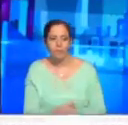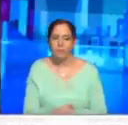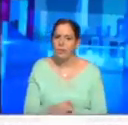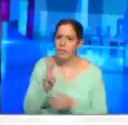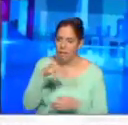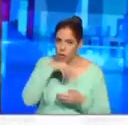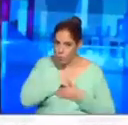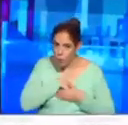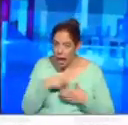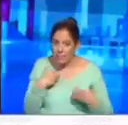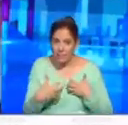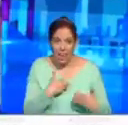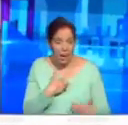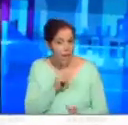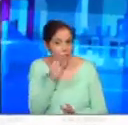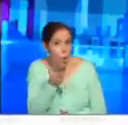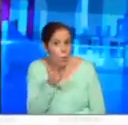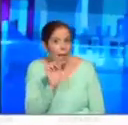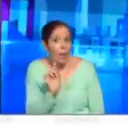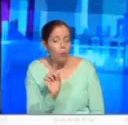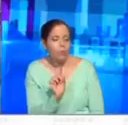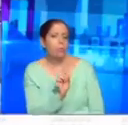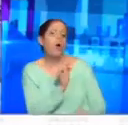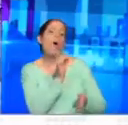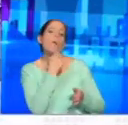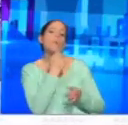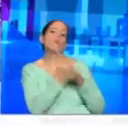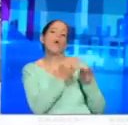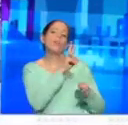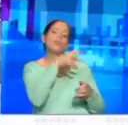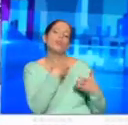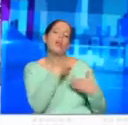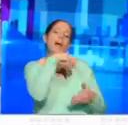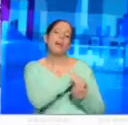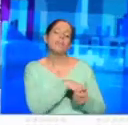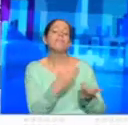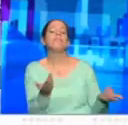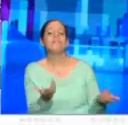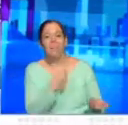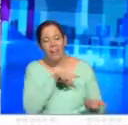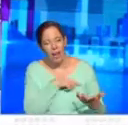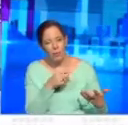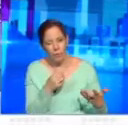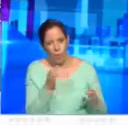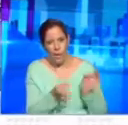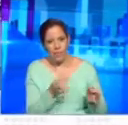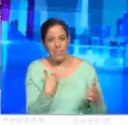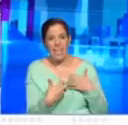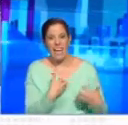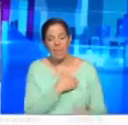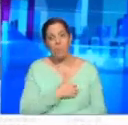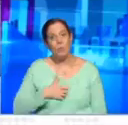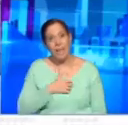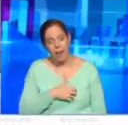שחקן חבוי שלא גילינו את קיומו? אומרים שבכל עורך דין יש שחקן חבוי. שמעת את שלומי אומר, כן. אנחנו שחקנים מתוסכלים